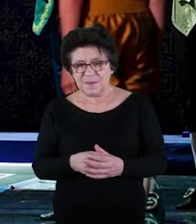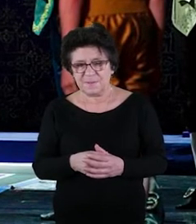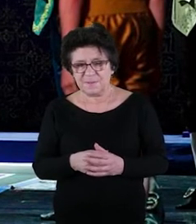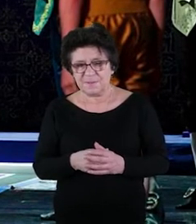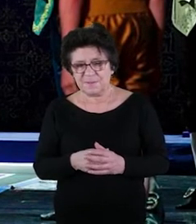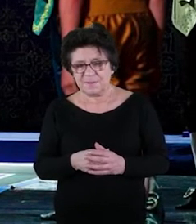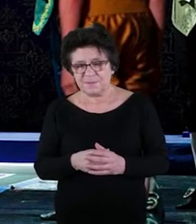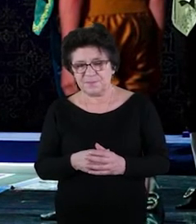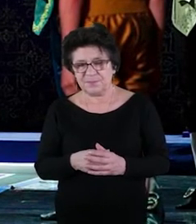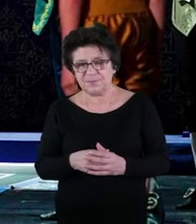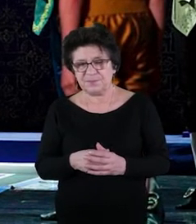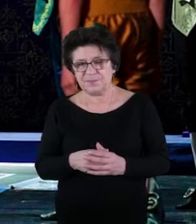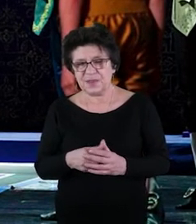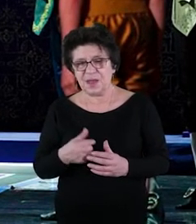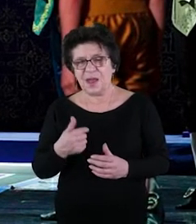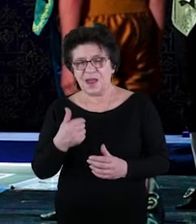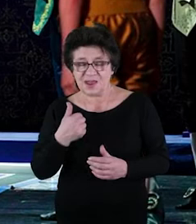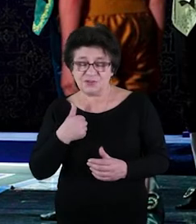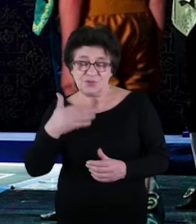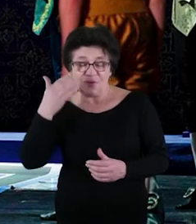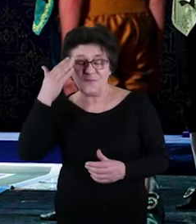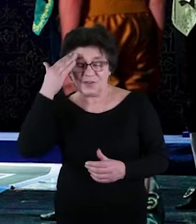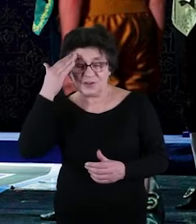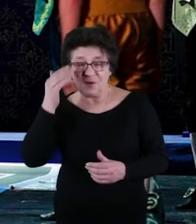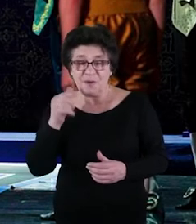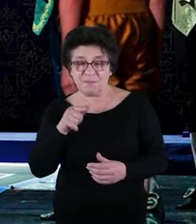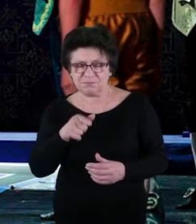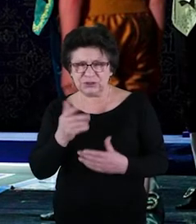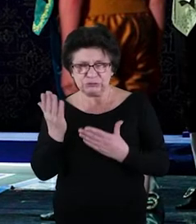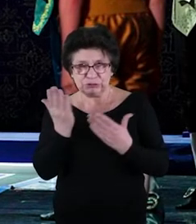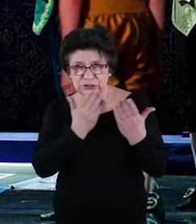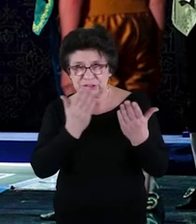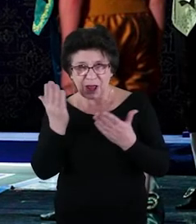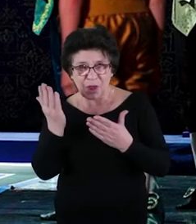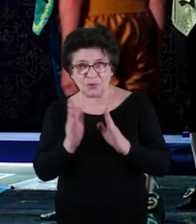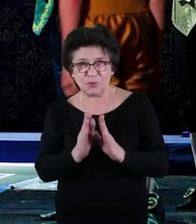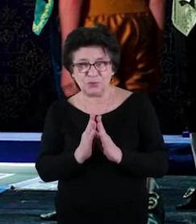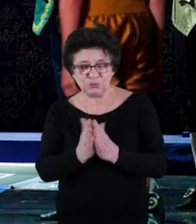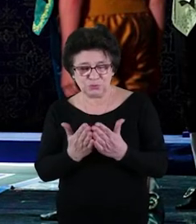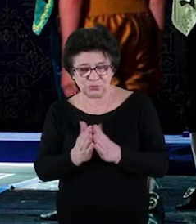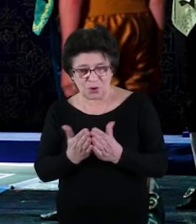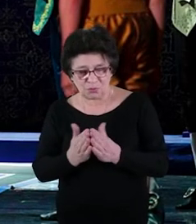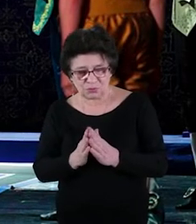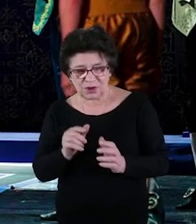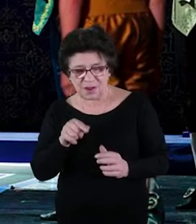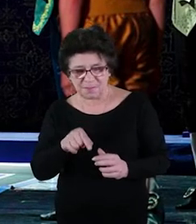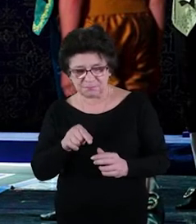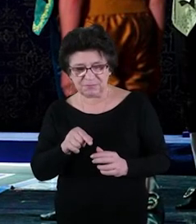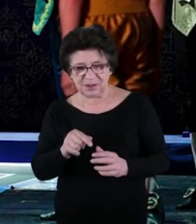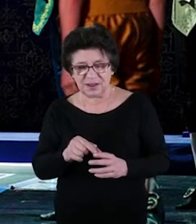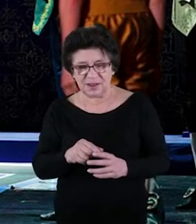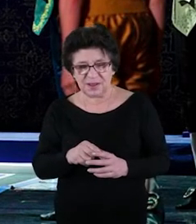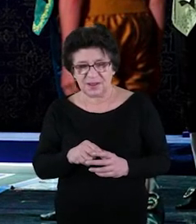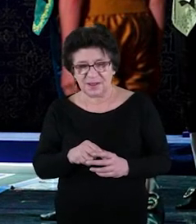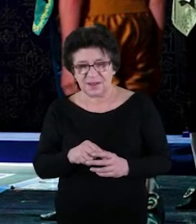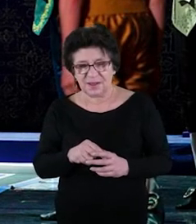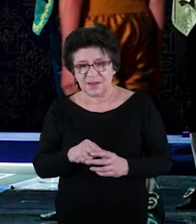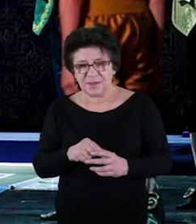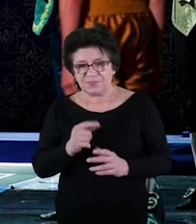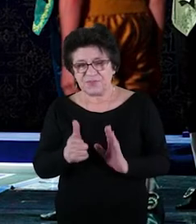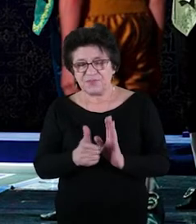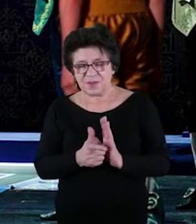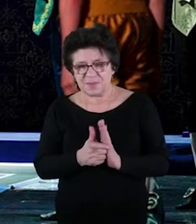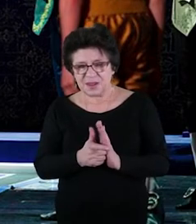więcej znacznie ale ja Tyle się dowiedziałam czytając tę książkę No pisząc te książkę postał